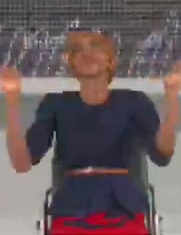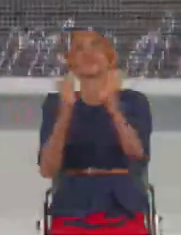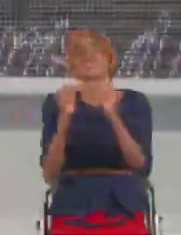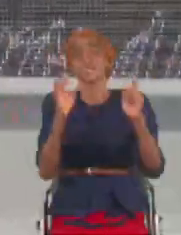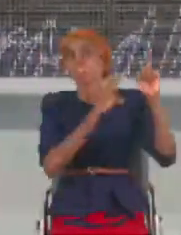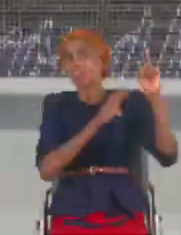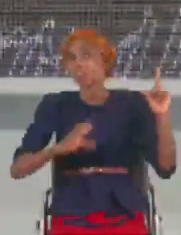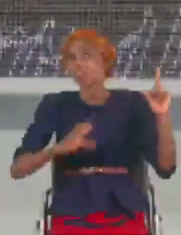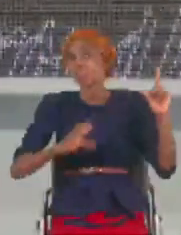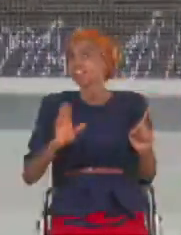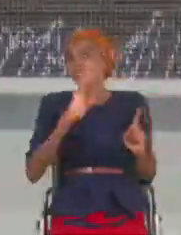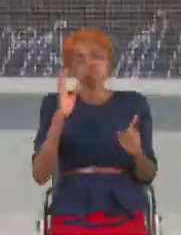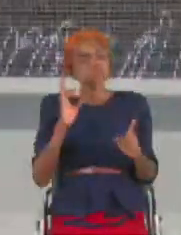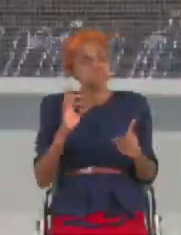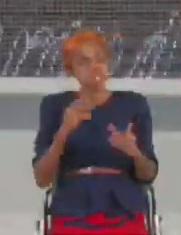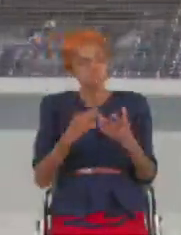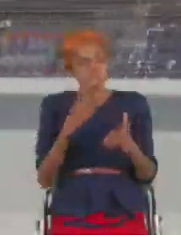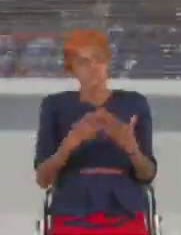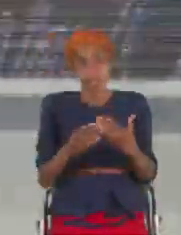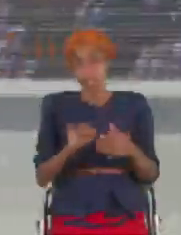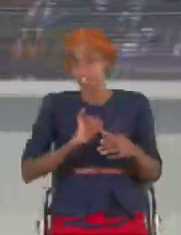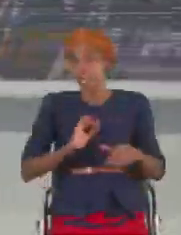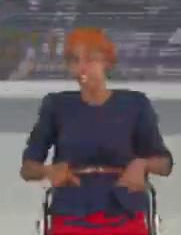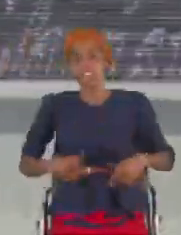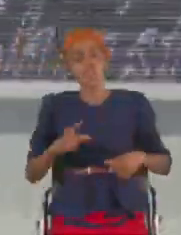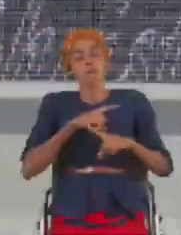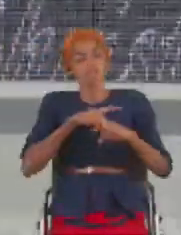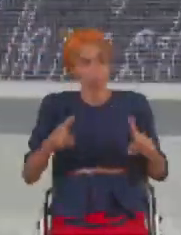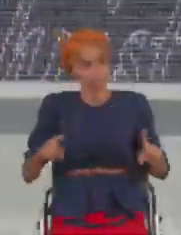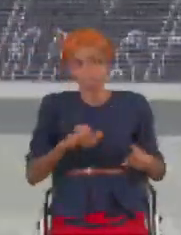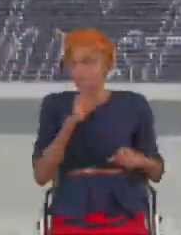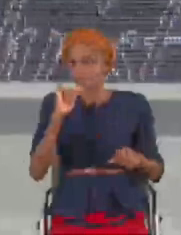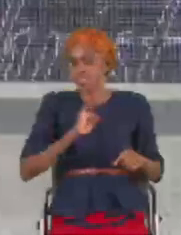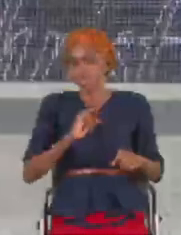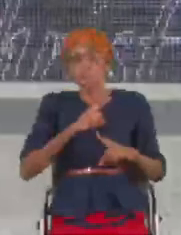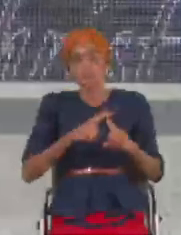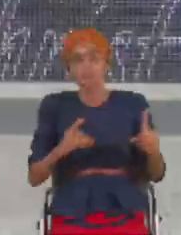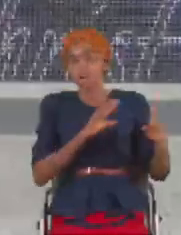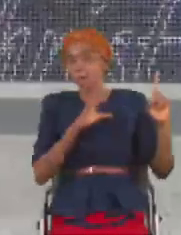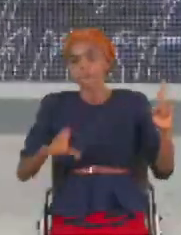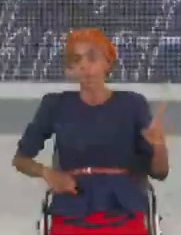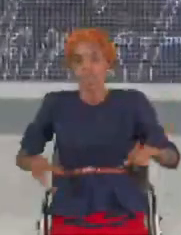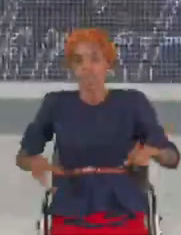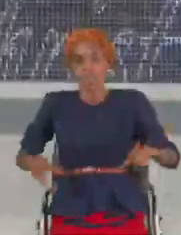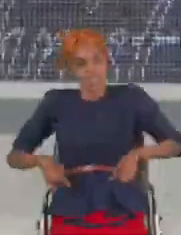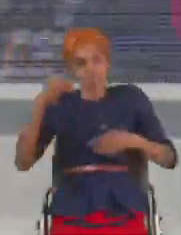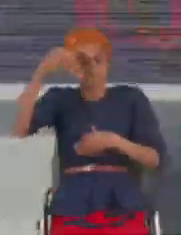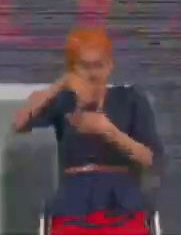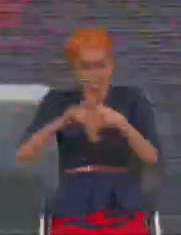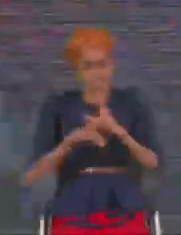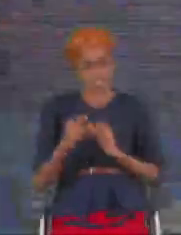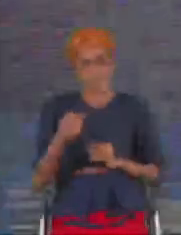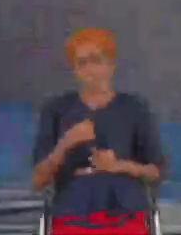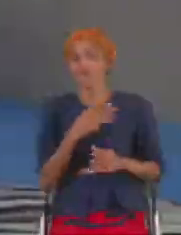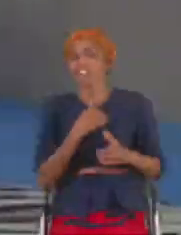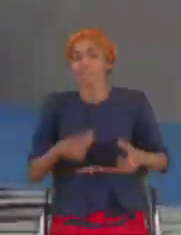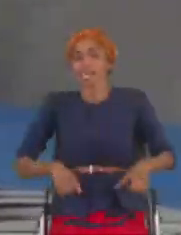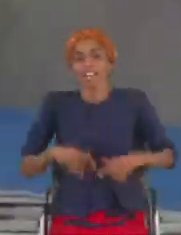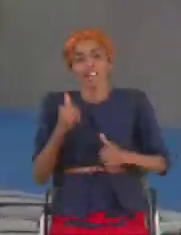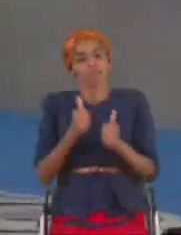et si je vis ce n'est pas moi qui vais cette crise qui vit à mort et la vie